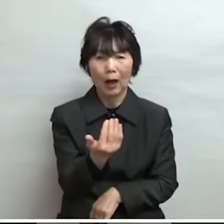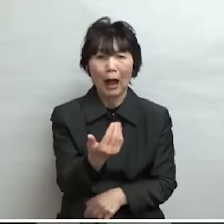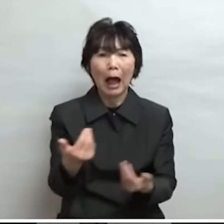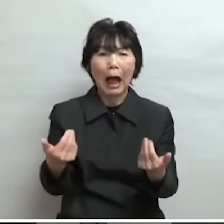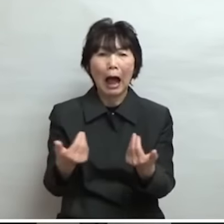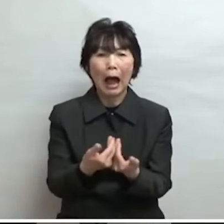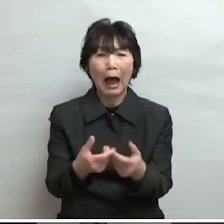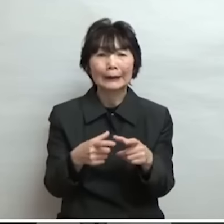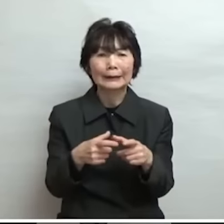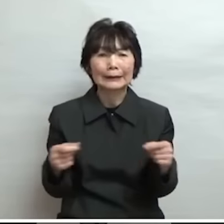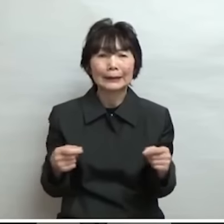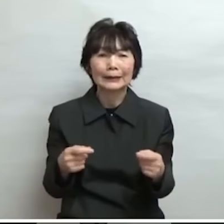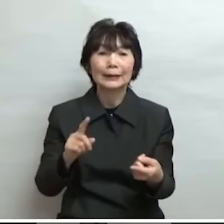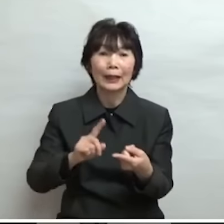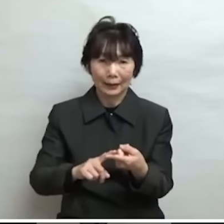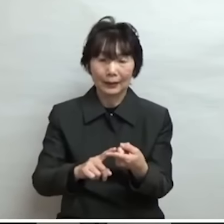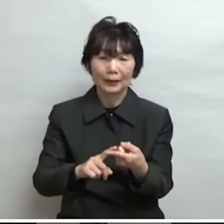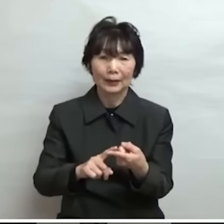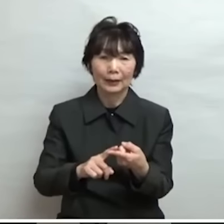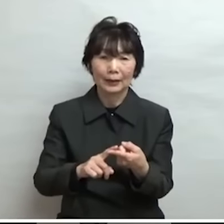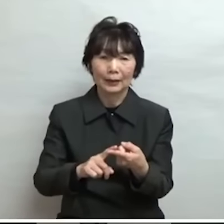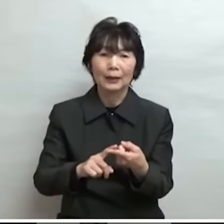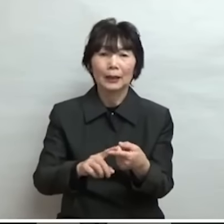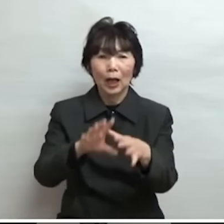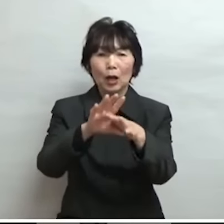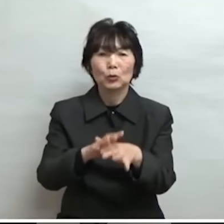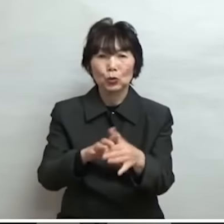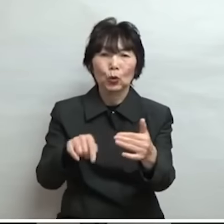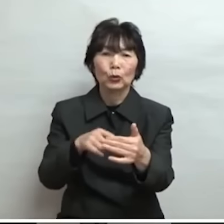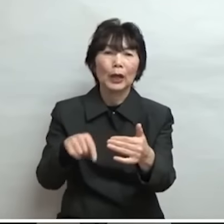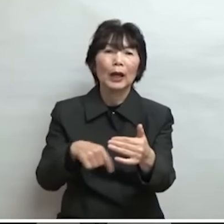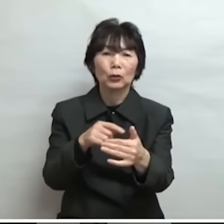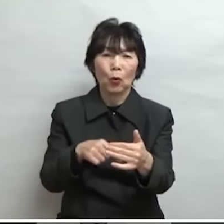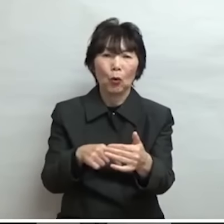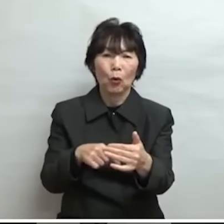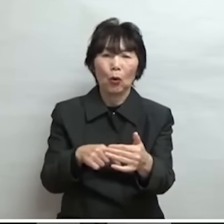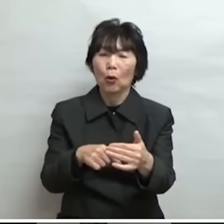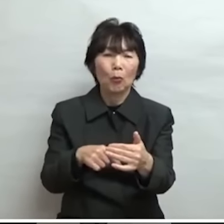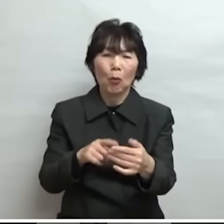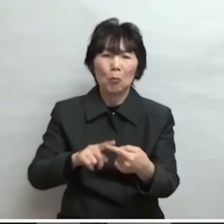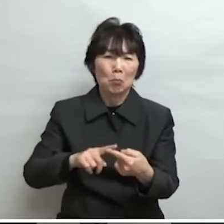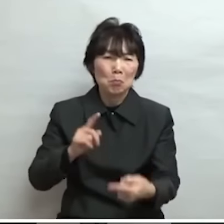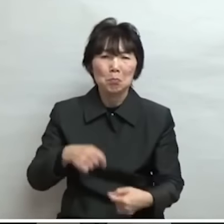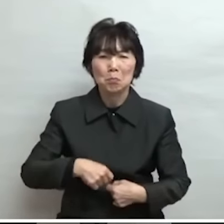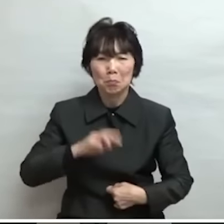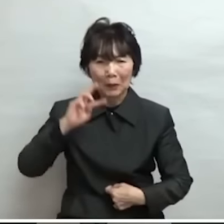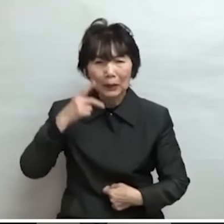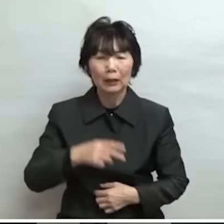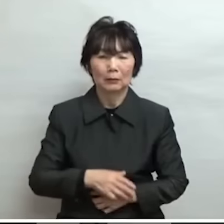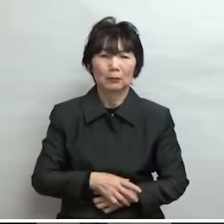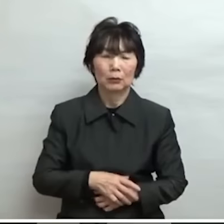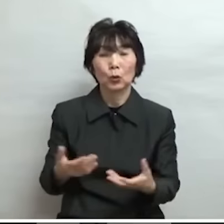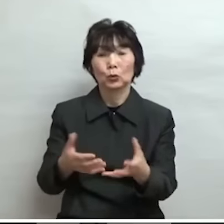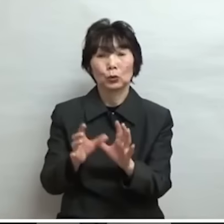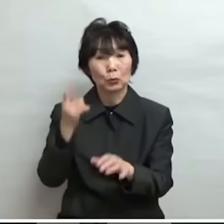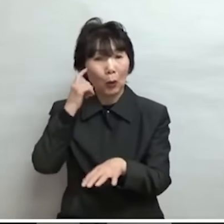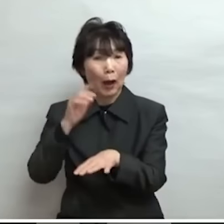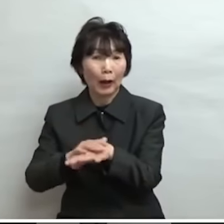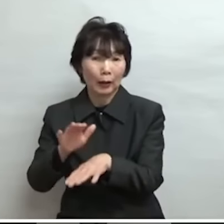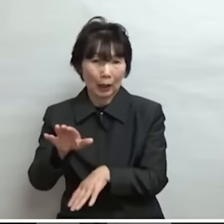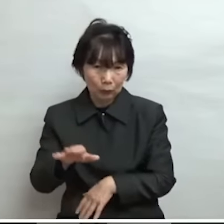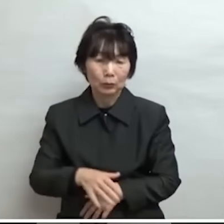、書いてある内容もデタラメじゃないかと、どこに犠牲者がいるんだ、証拠出してみろみたいなグループいますね。この